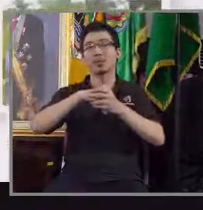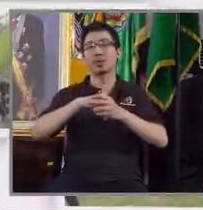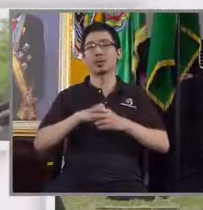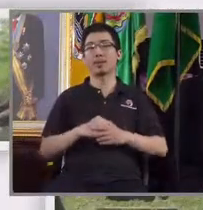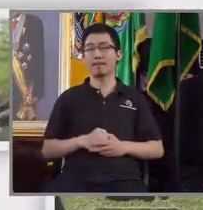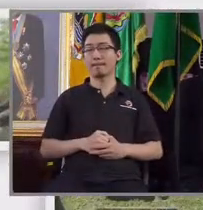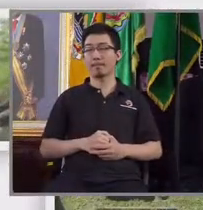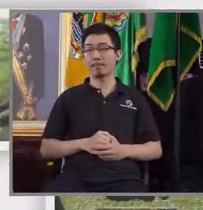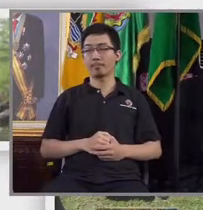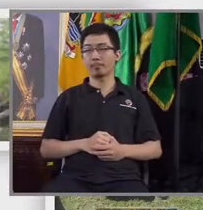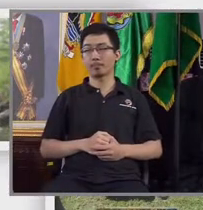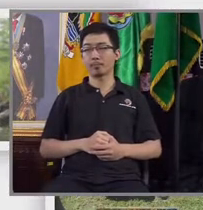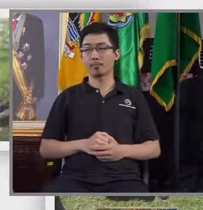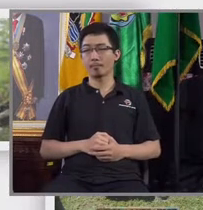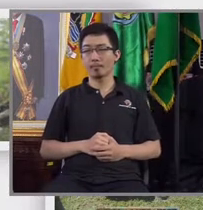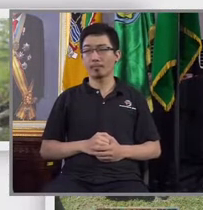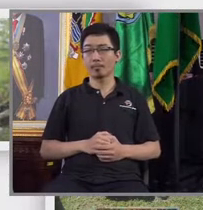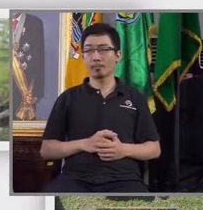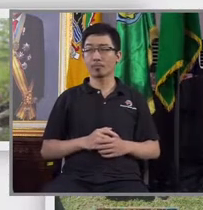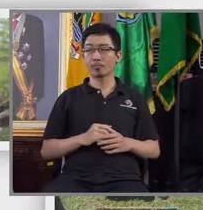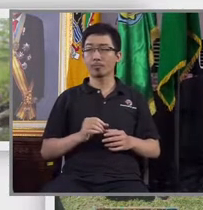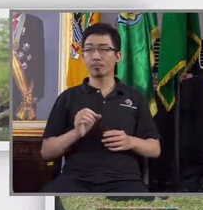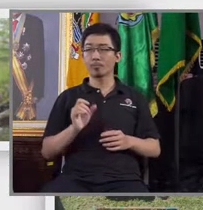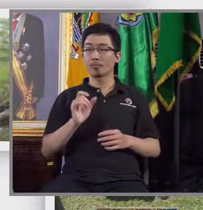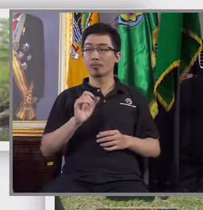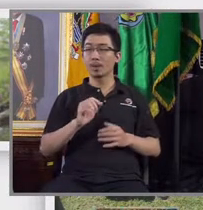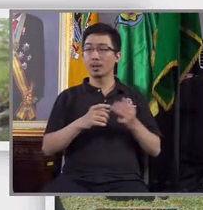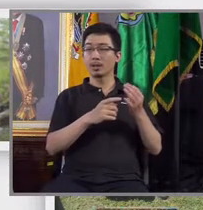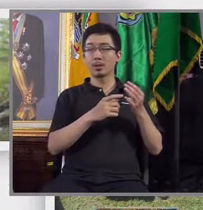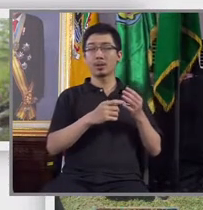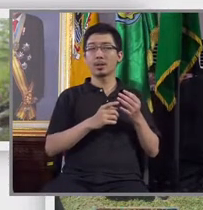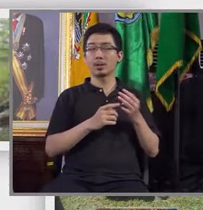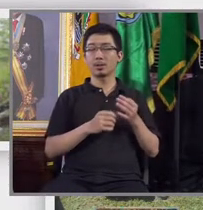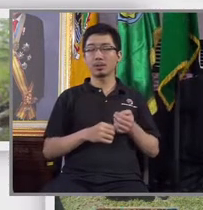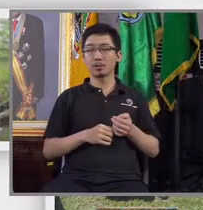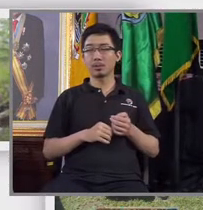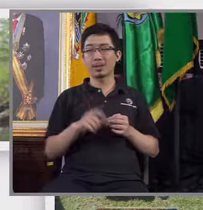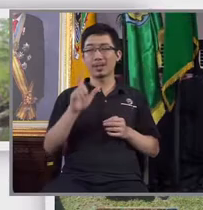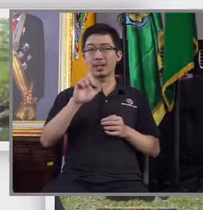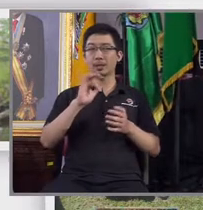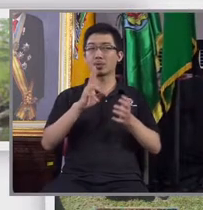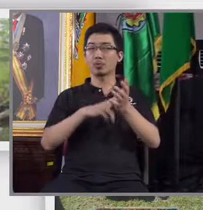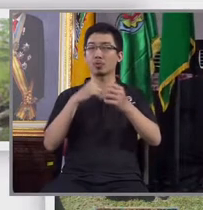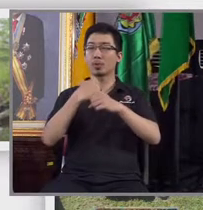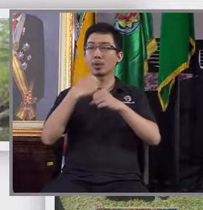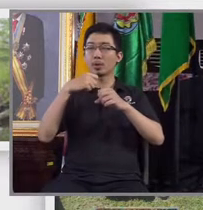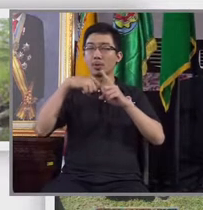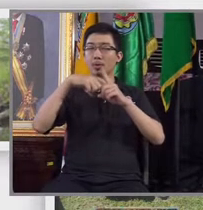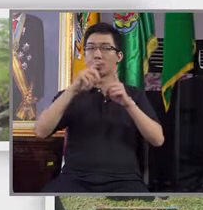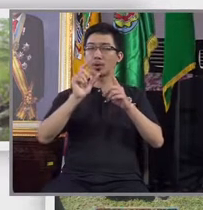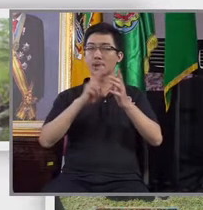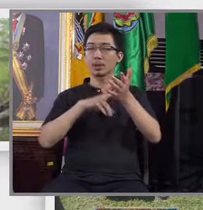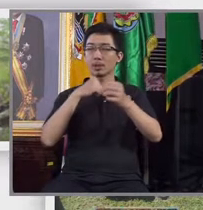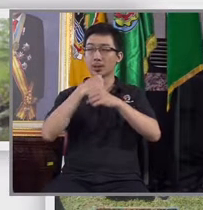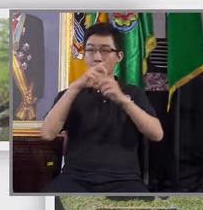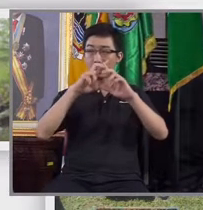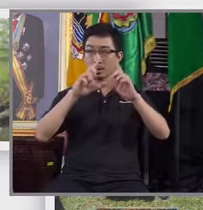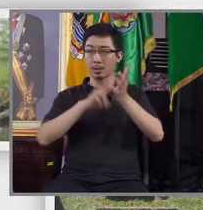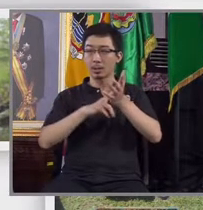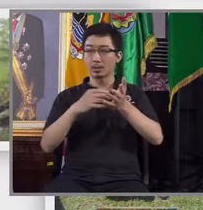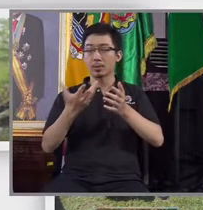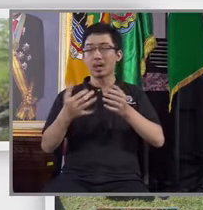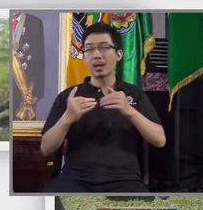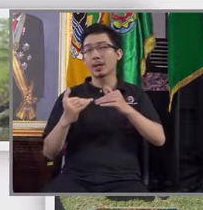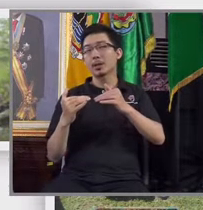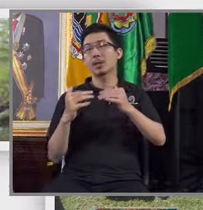Hulu Das berikutnya banjir saat musim penghujan dan kekeringan saat musim kemarau inovasi yang akan kami lakukan adalah